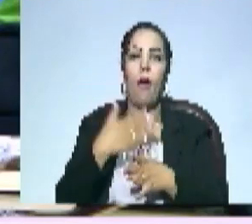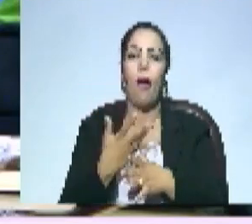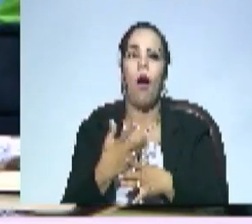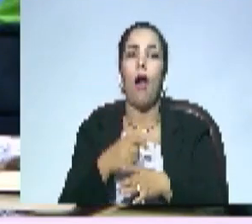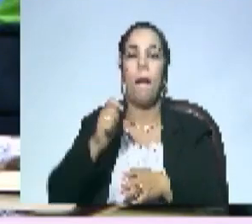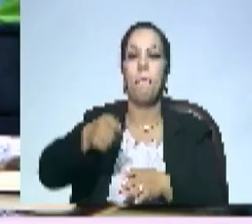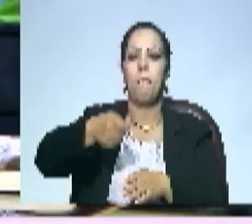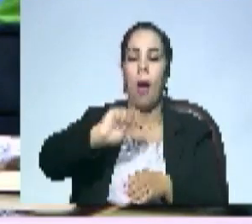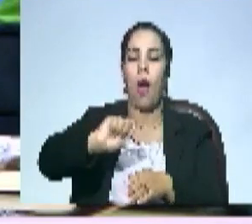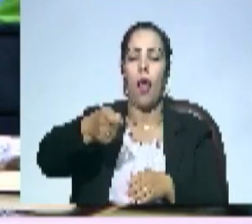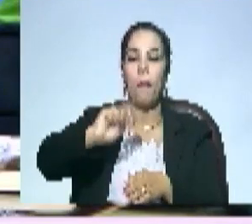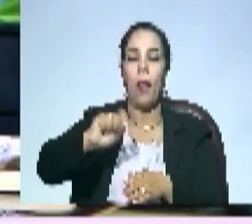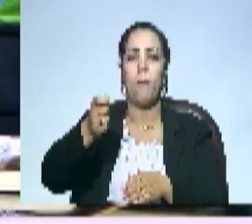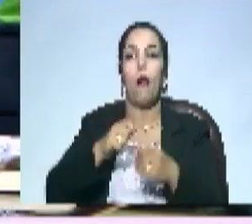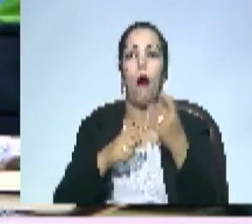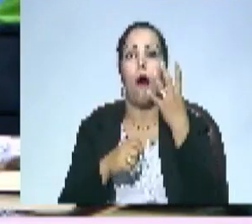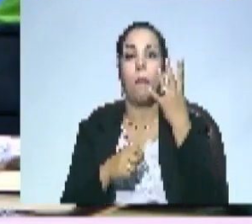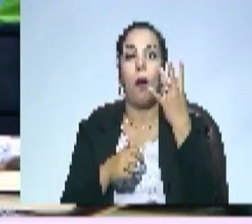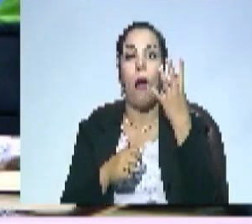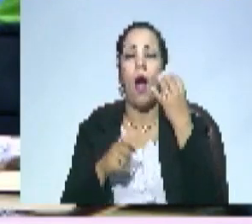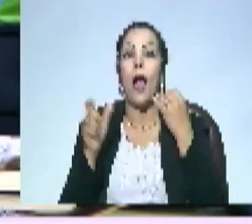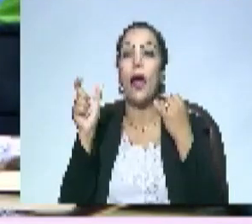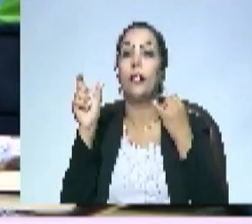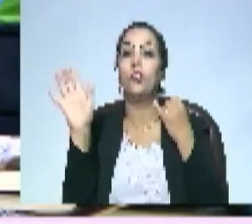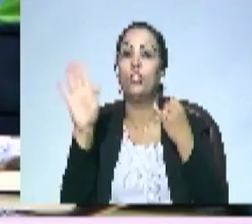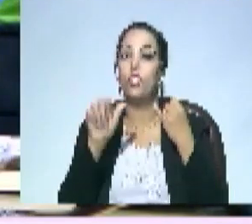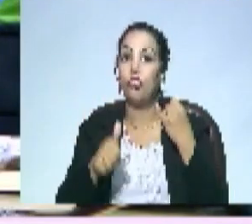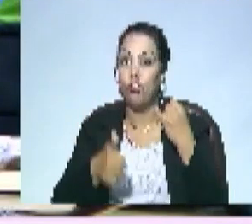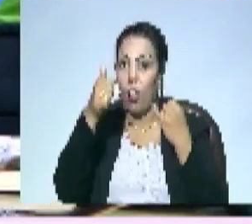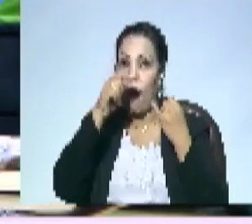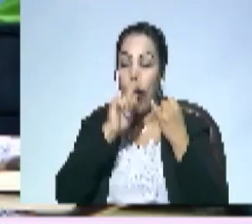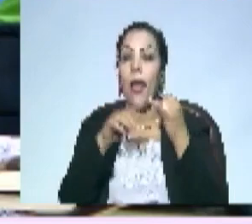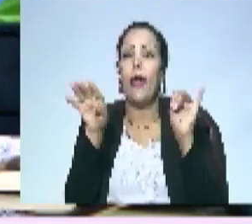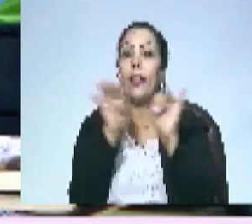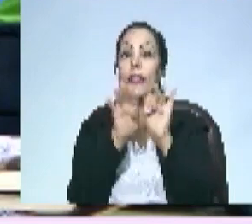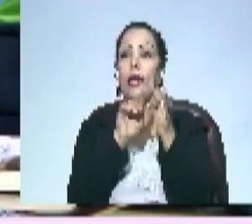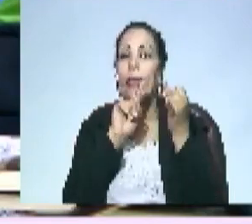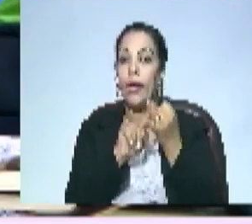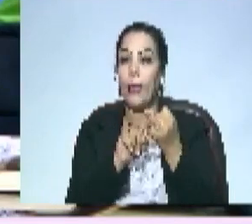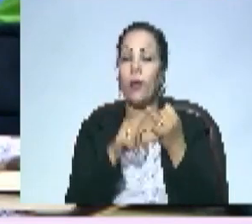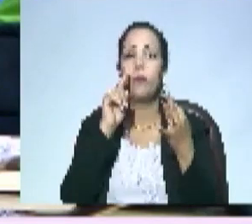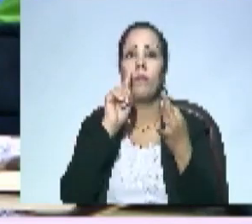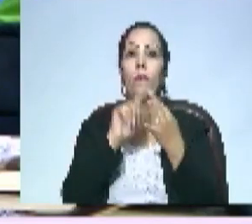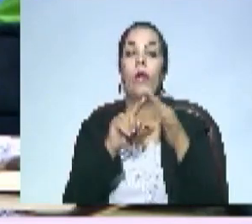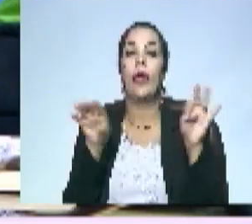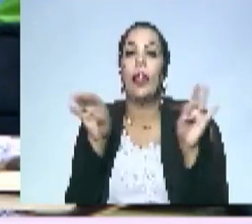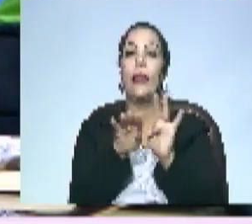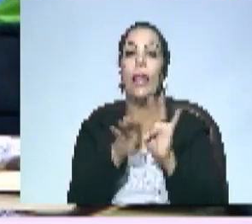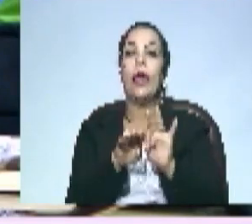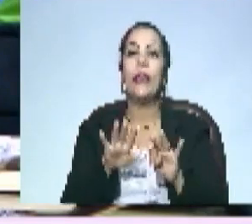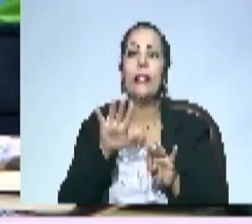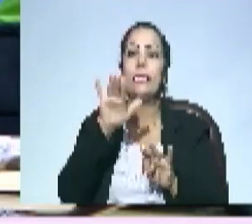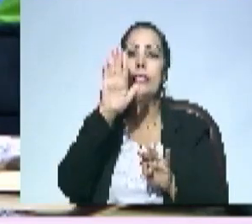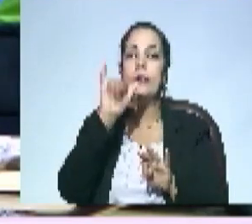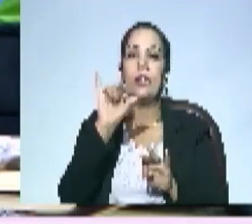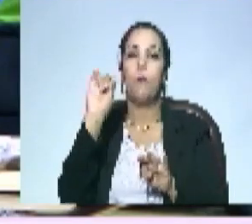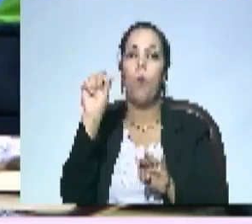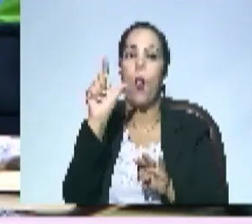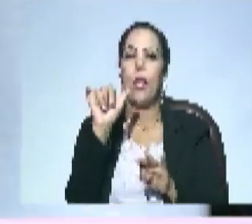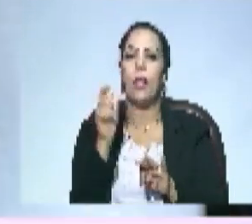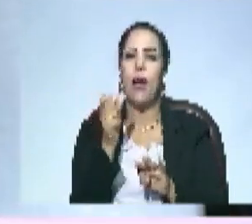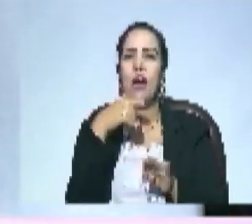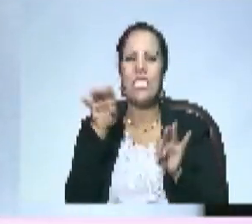اربع معالق واحده نشا وواحده دقيق وواحده دقيق سمولينا وزودنا واحده نشا عشان انا عايزها تبقى ماسكه شويه